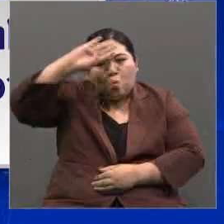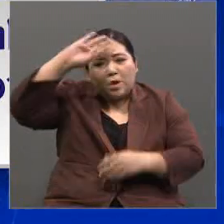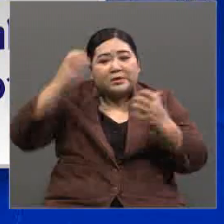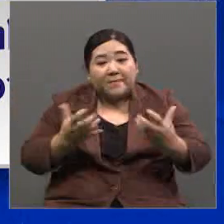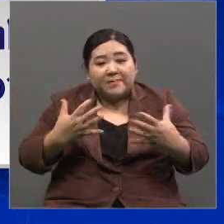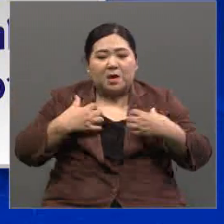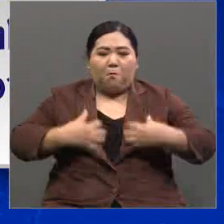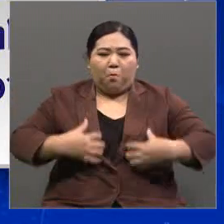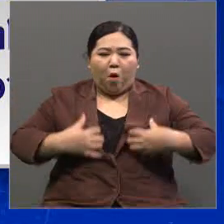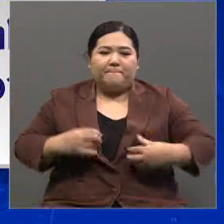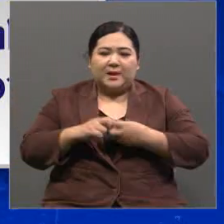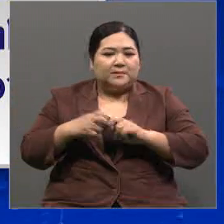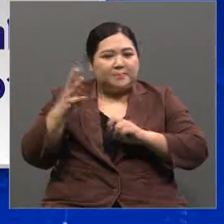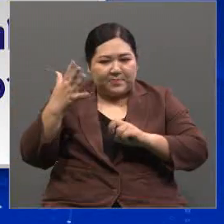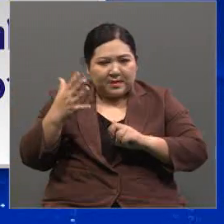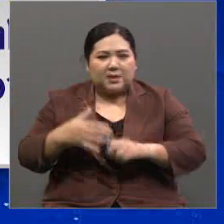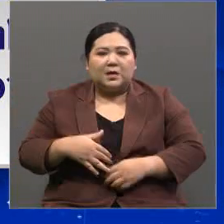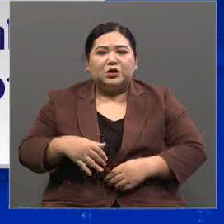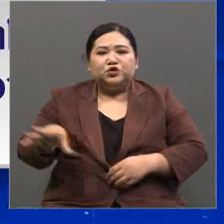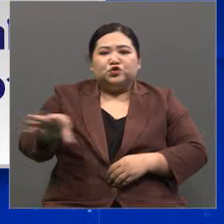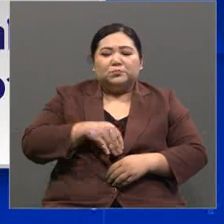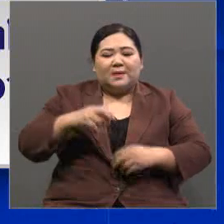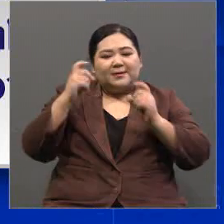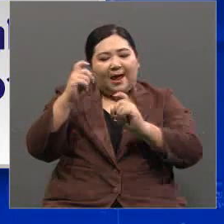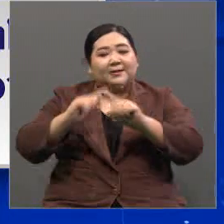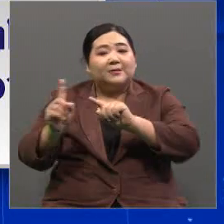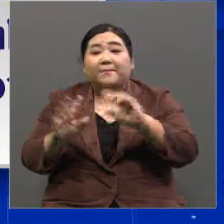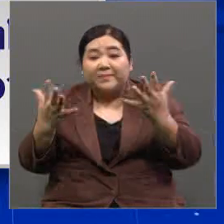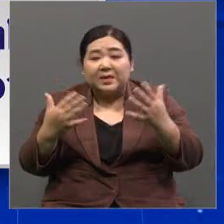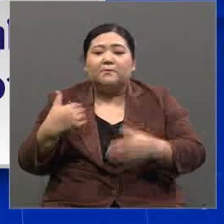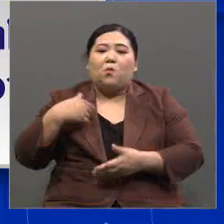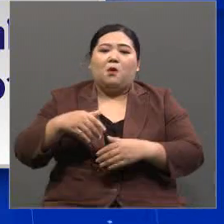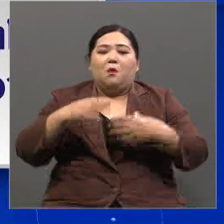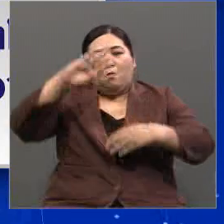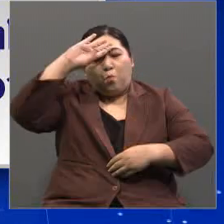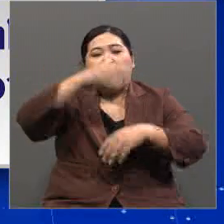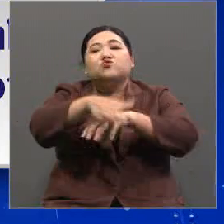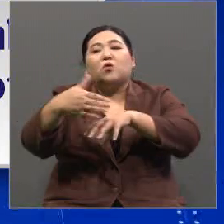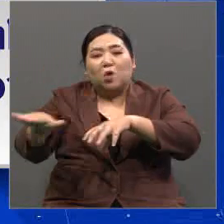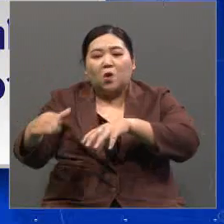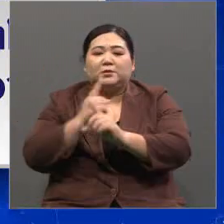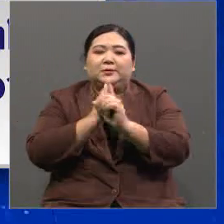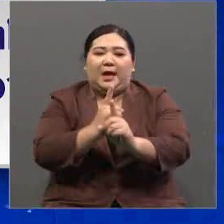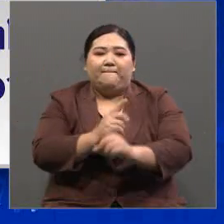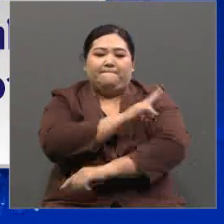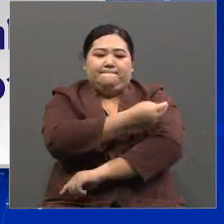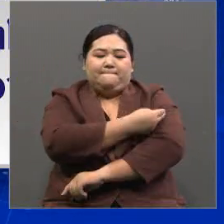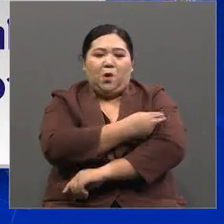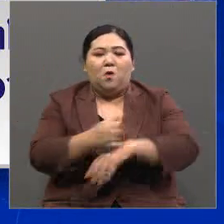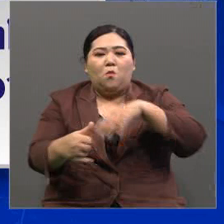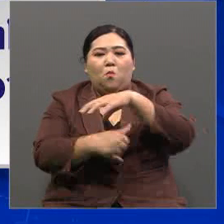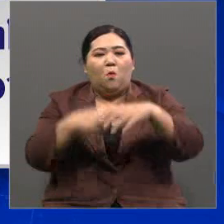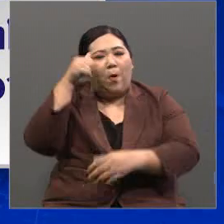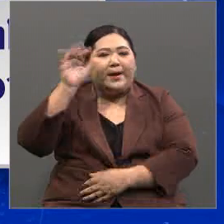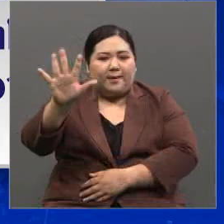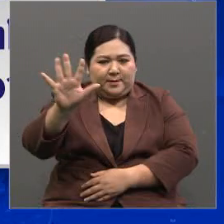ปัจจัยเสี่ยงต่อการเป็นโรคที่สำคัญนะคะก็ให้รักษาแบบผู้ป่วยนอกแล้วก็ปฏิบัติตามมาตรการสาธารณสุขอย่างเคร่งครัดเป็นระยะเวลา